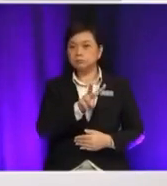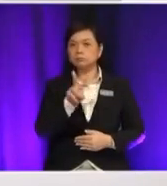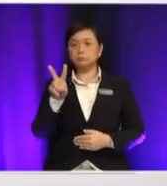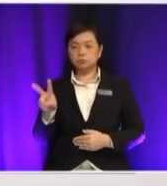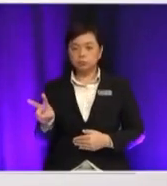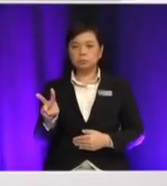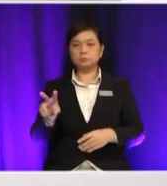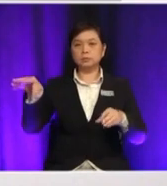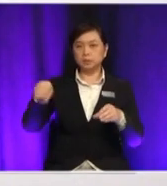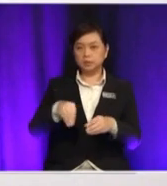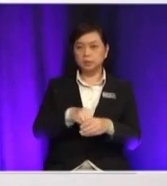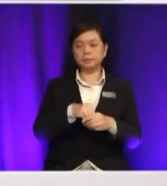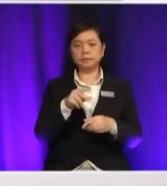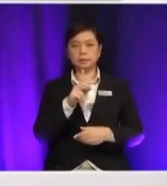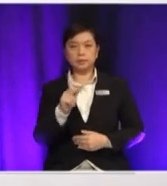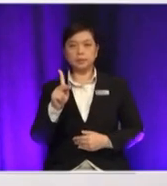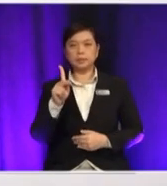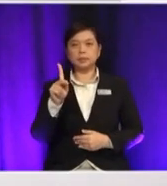melibatkan sitokinesis